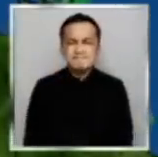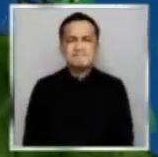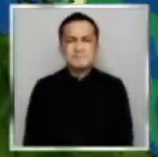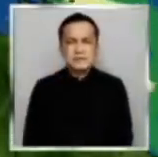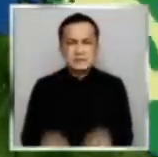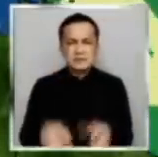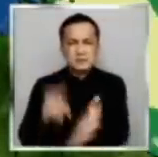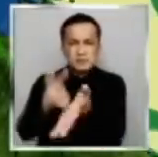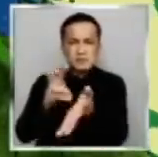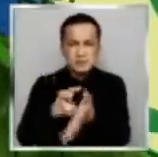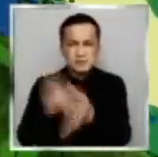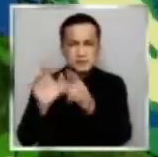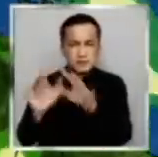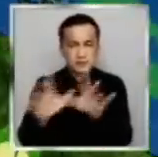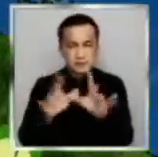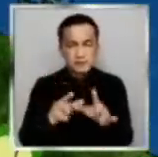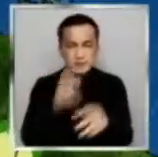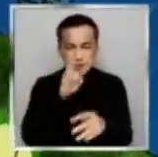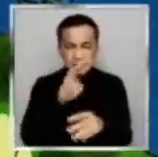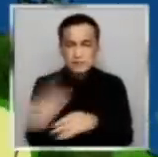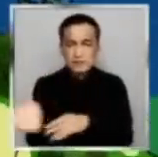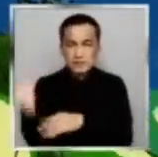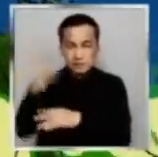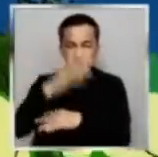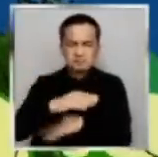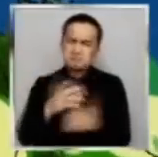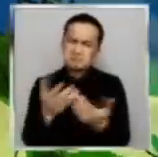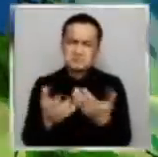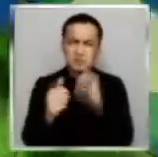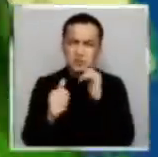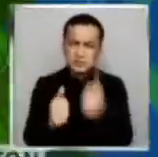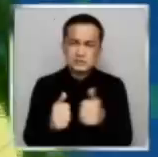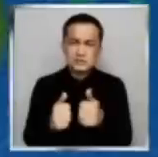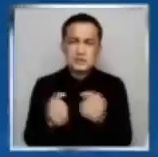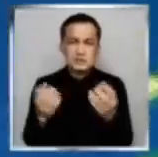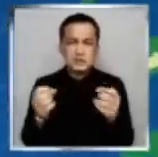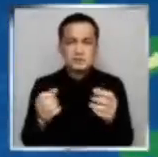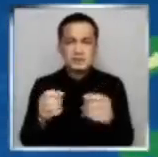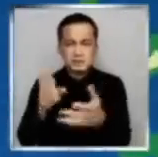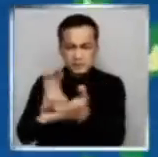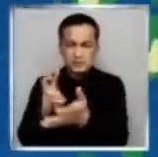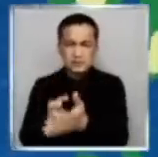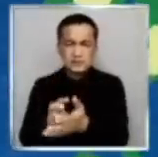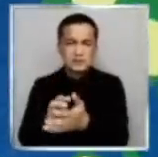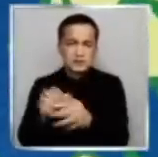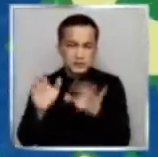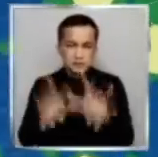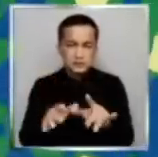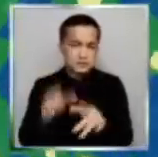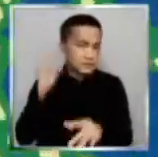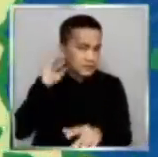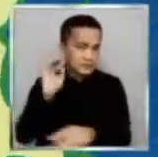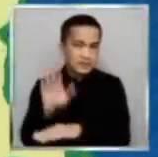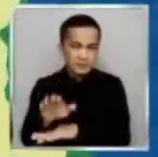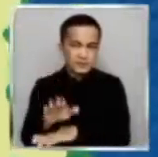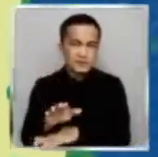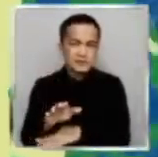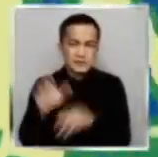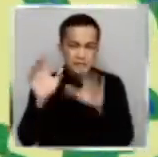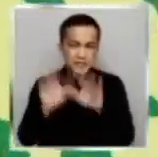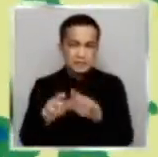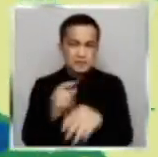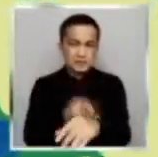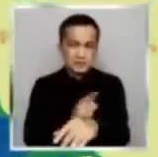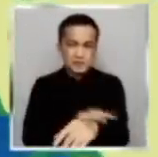ulan din sa Visayas maghapon bukas. Mas maraming lugar naman ang uulanin sa Mindanao, lalo po sa hapon. May heavy to intense rain sa